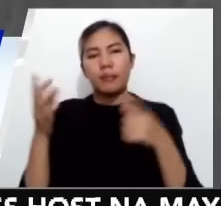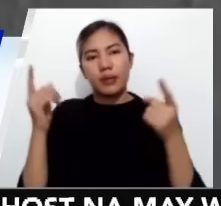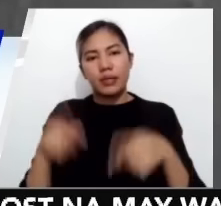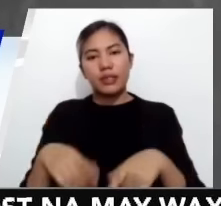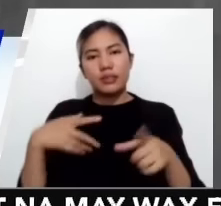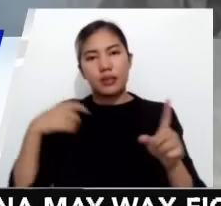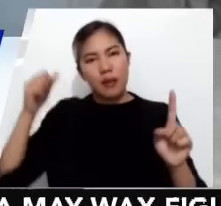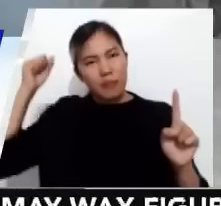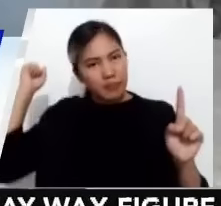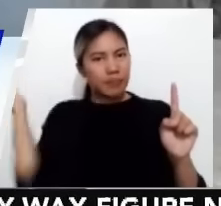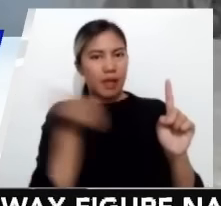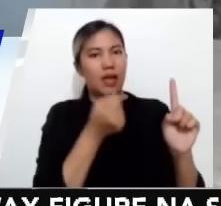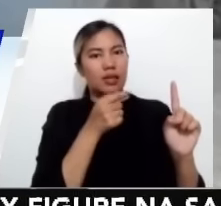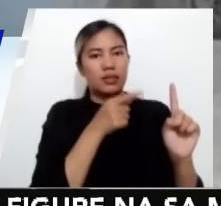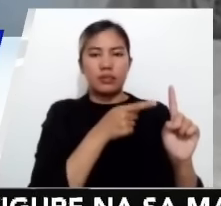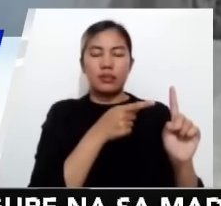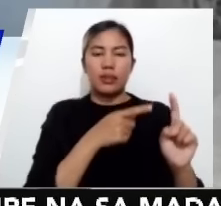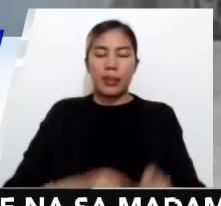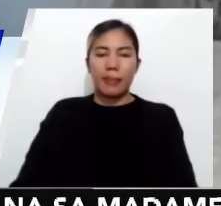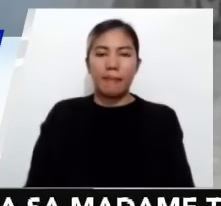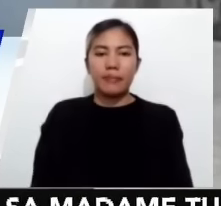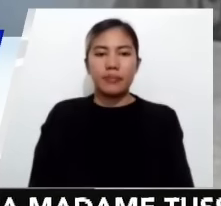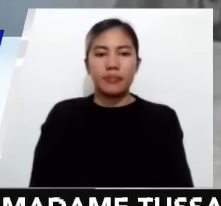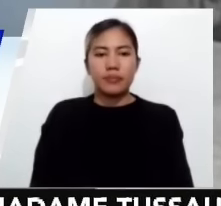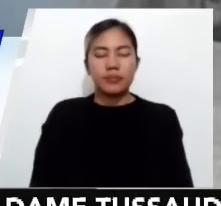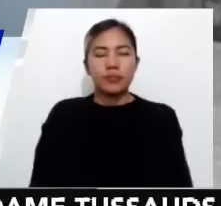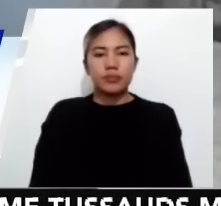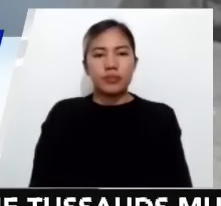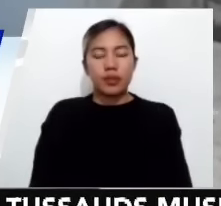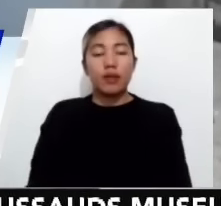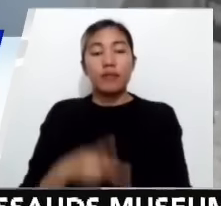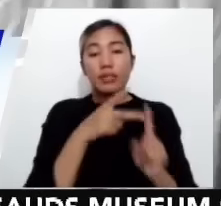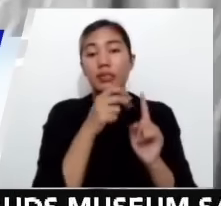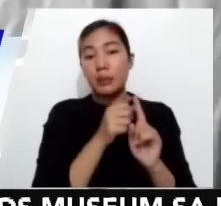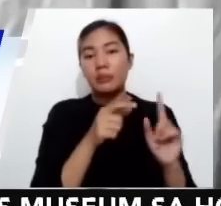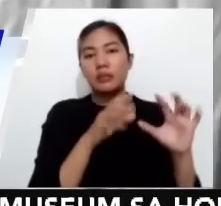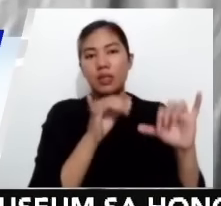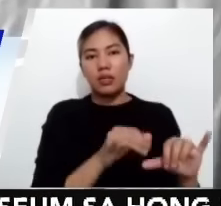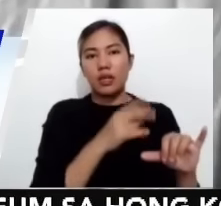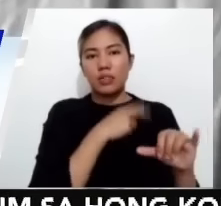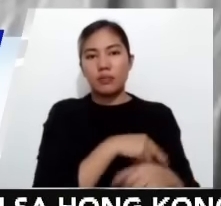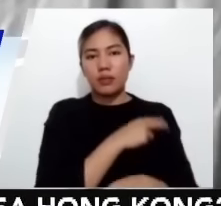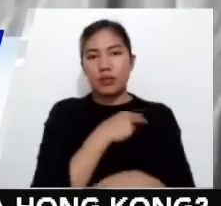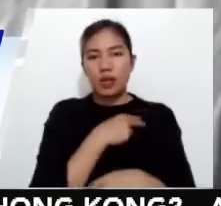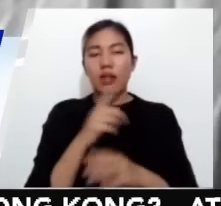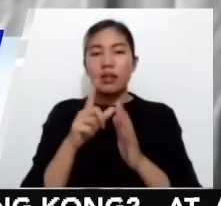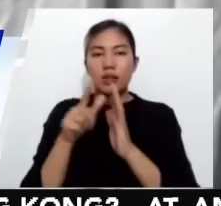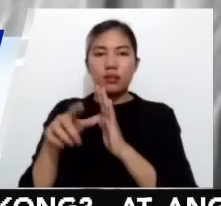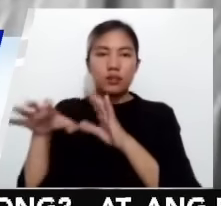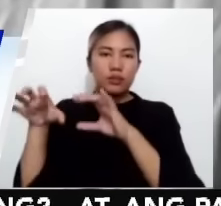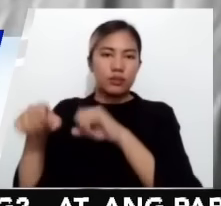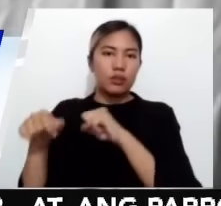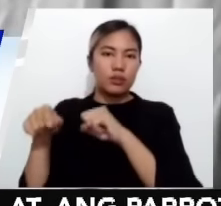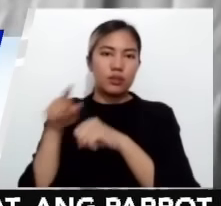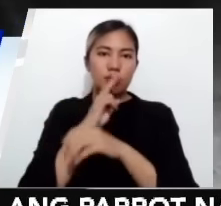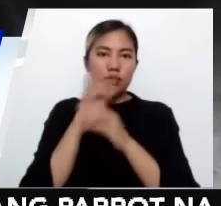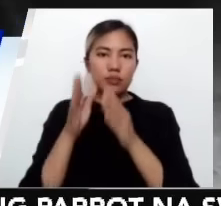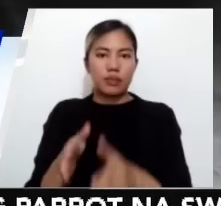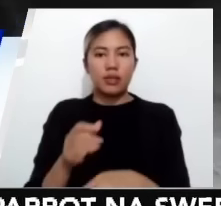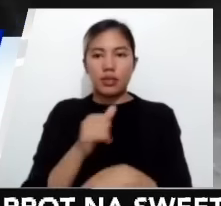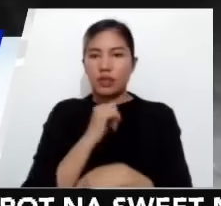sa biktima. Nagpapagaling naman ang biktima sa ospital. Kalaunan nahuli rin ang suspect. Hindi na siya nagbigay